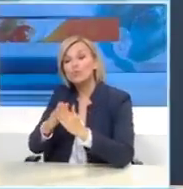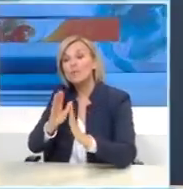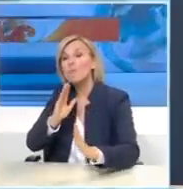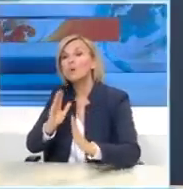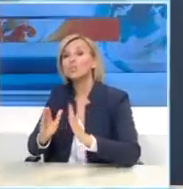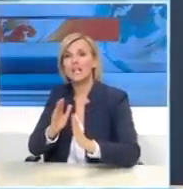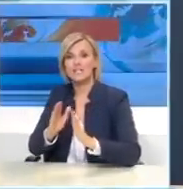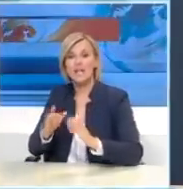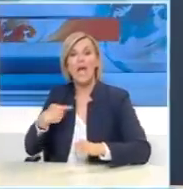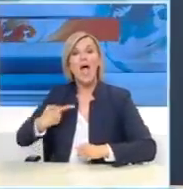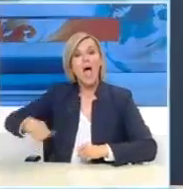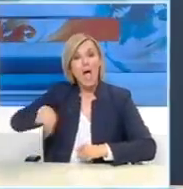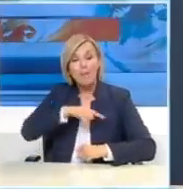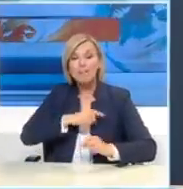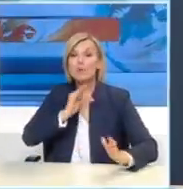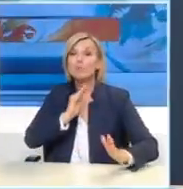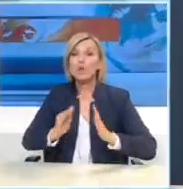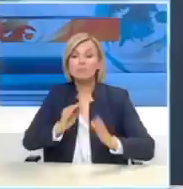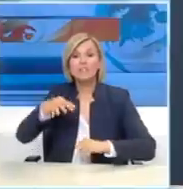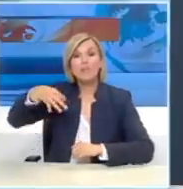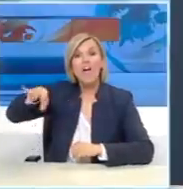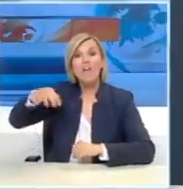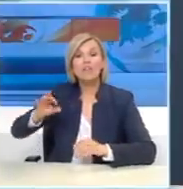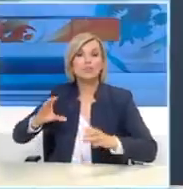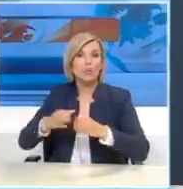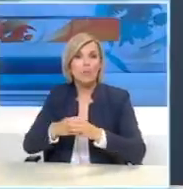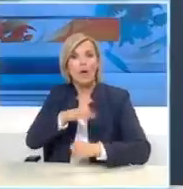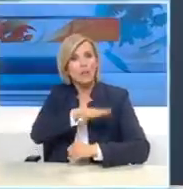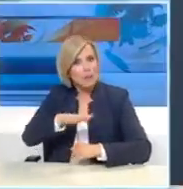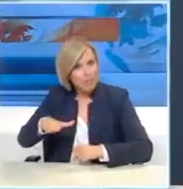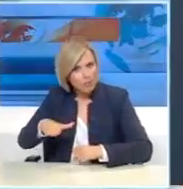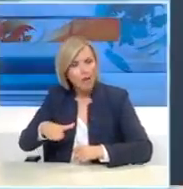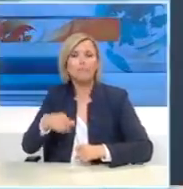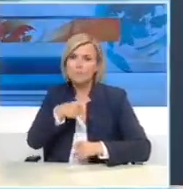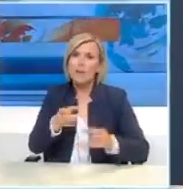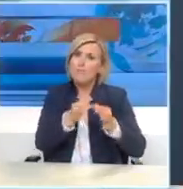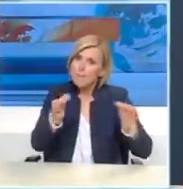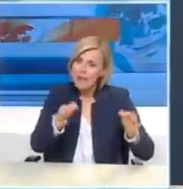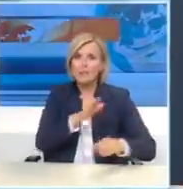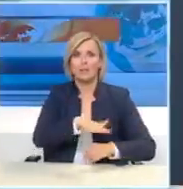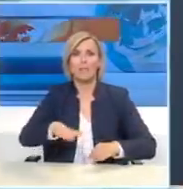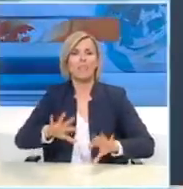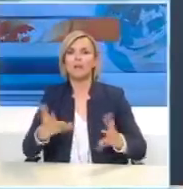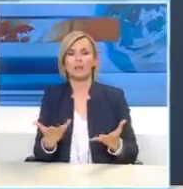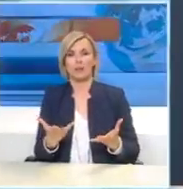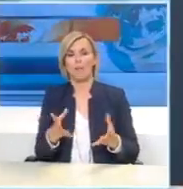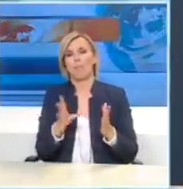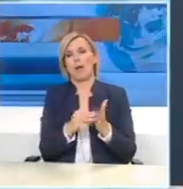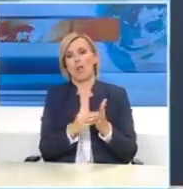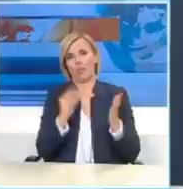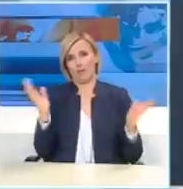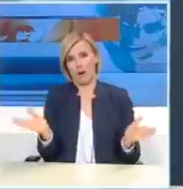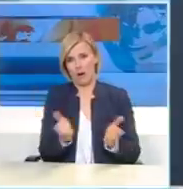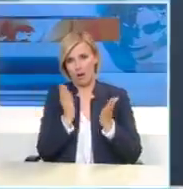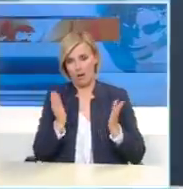ευπαθείς ομάδες. Όπου βρίσκονται αυτές, αν είναι στον περίγυρο των παιδιών, πρέπει να προβλέπονται κάποια μέτρα για αυτή την περίπτωση. Ένα παράδειγμα λέω.